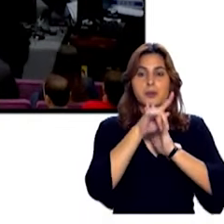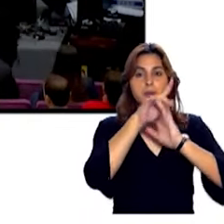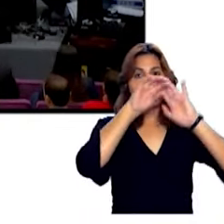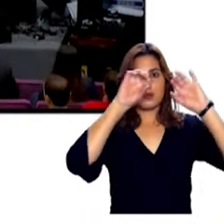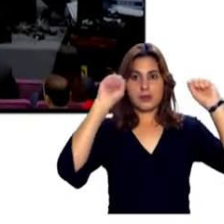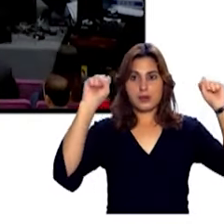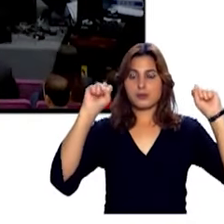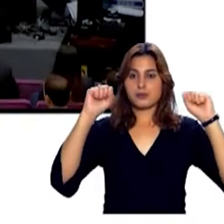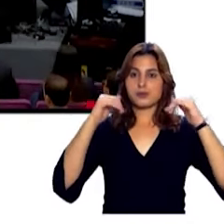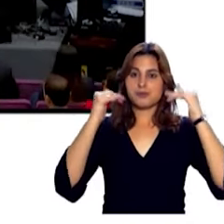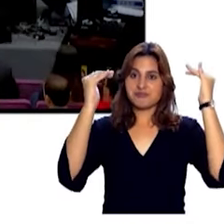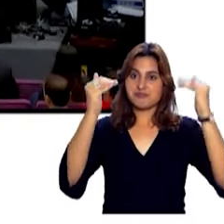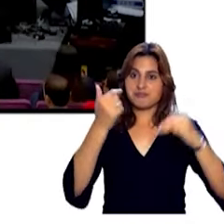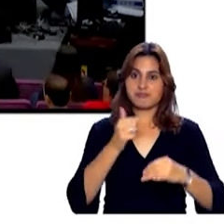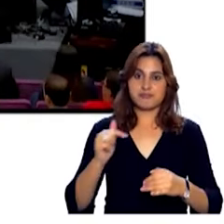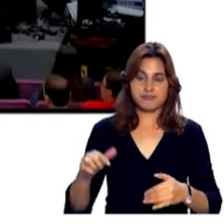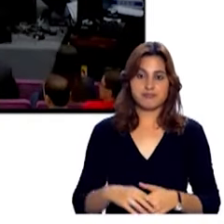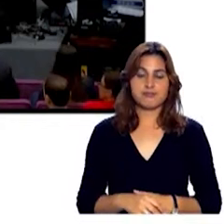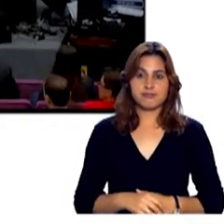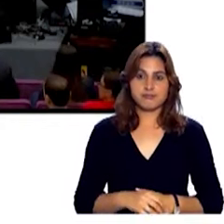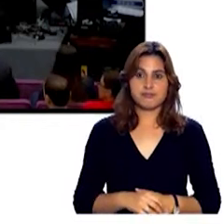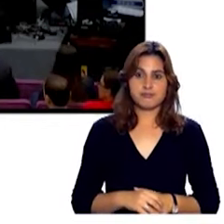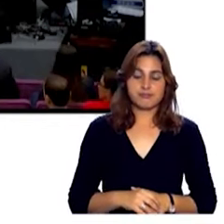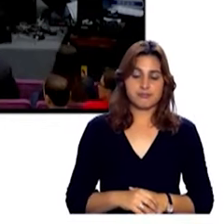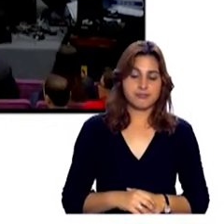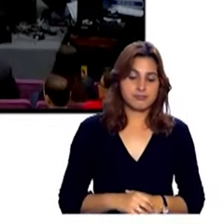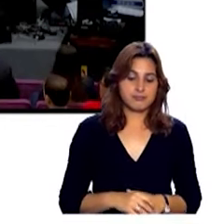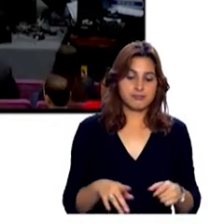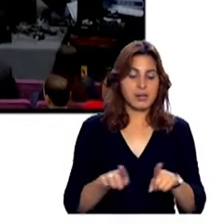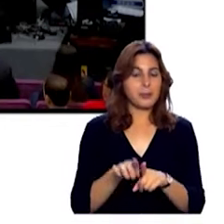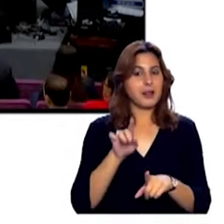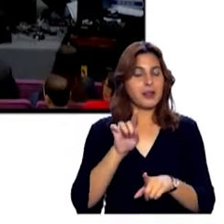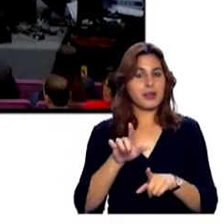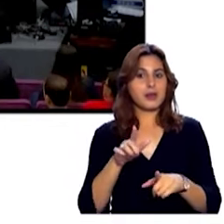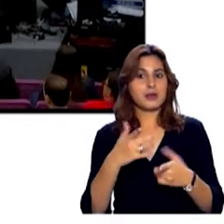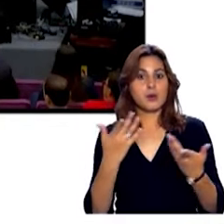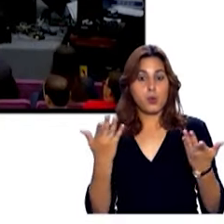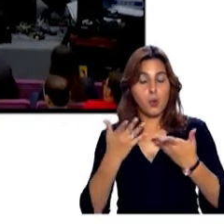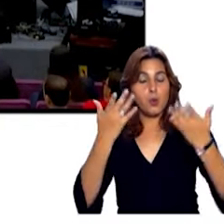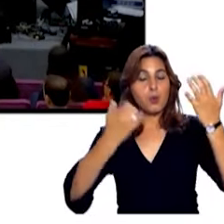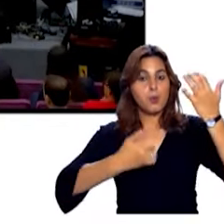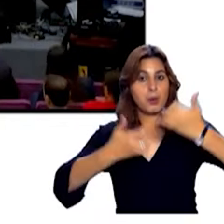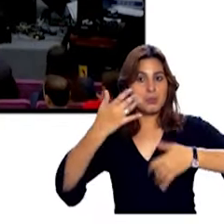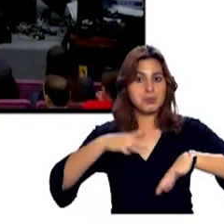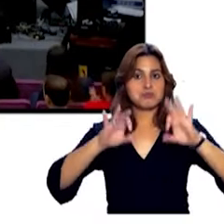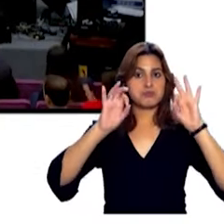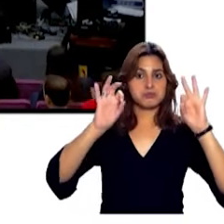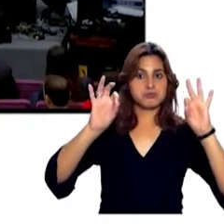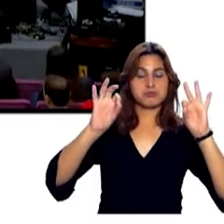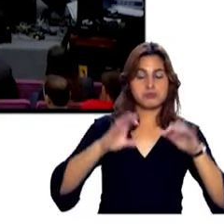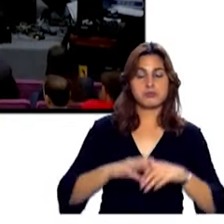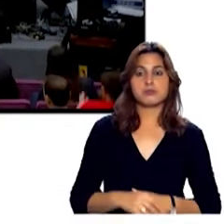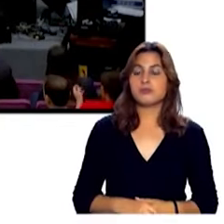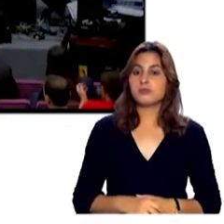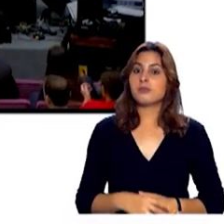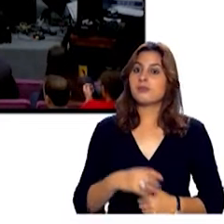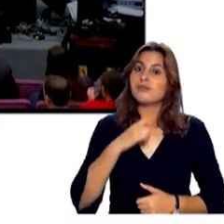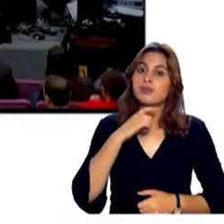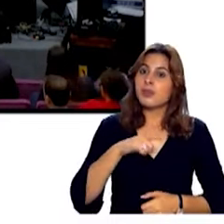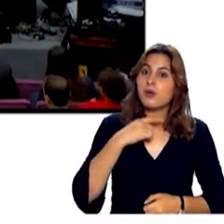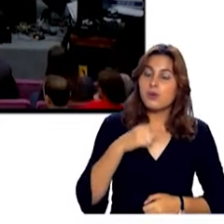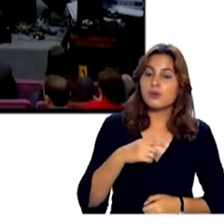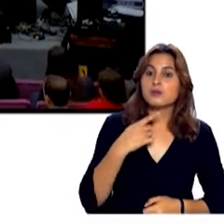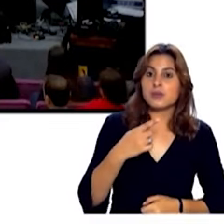sentito brillantemente discutere oggi non sarebbe possibile una suma grav aminis sull' esempio del peru